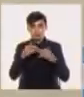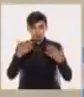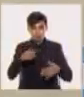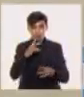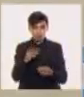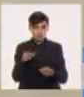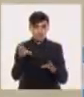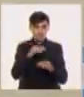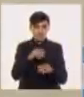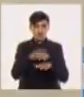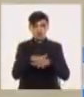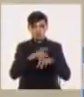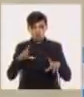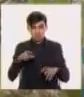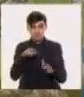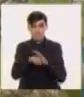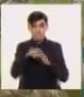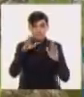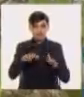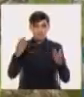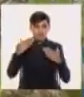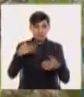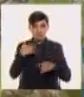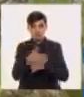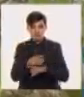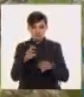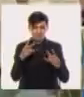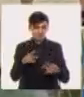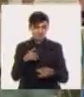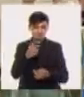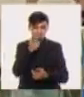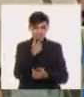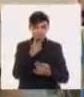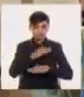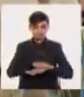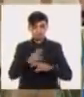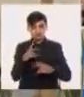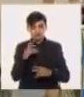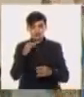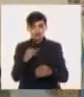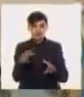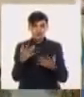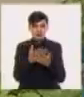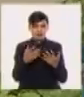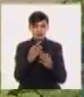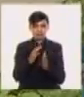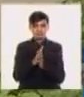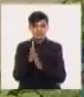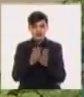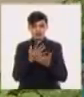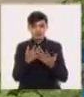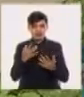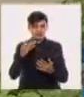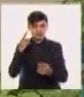фитоинтродукции призывает граждан не путать это место с парком развлечений. Оно предназначено для сохранения редких видов цветов,